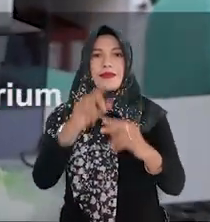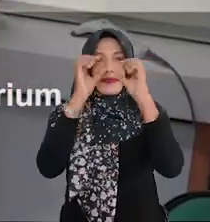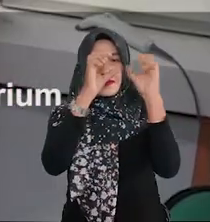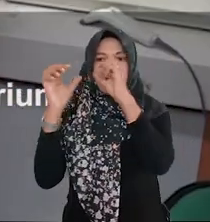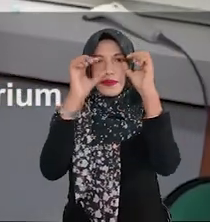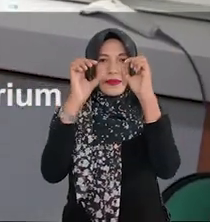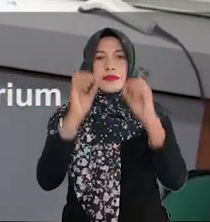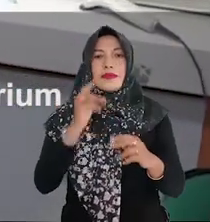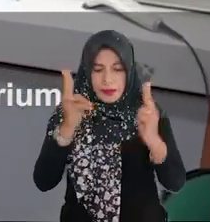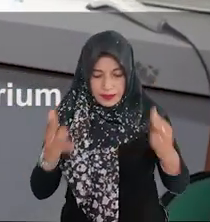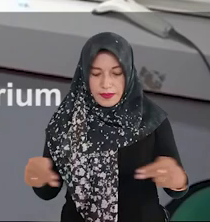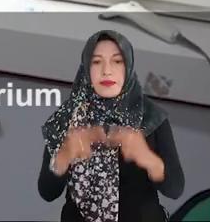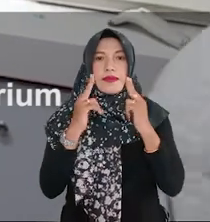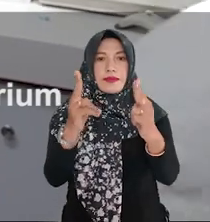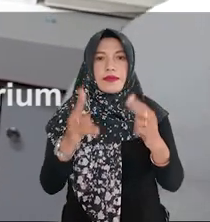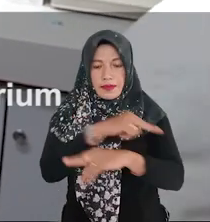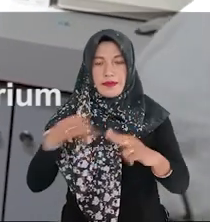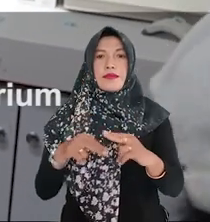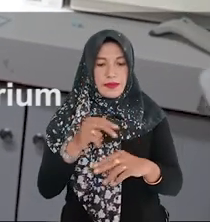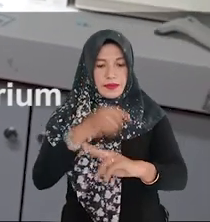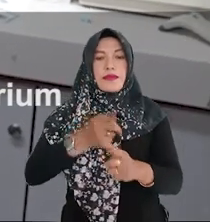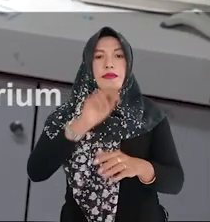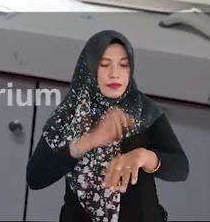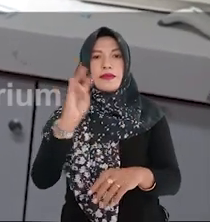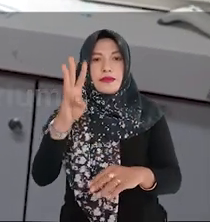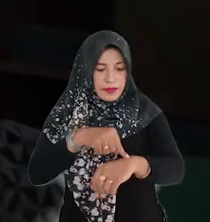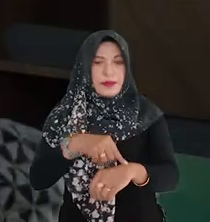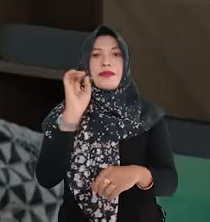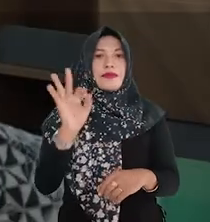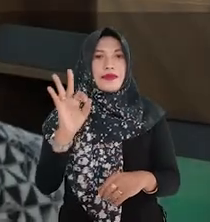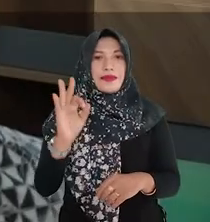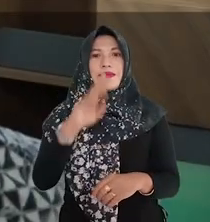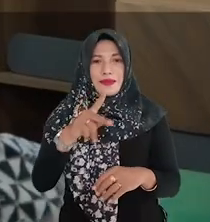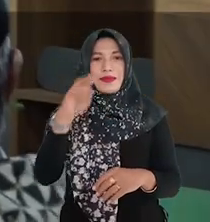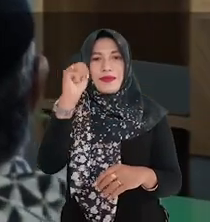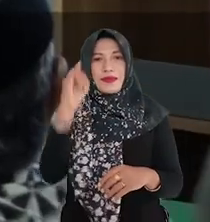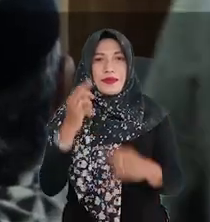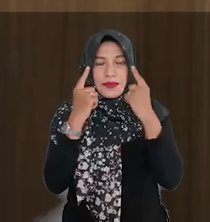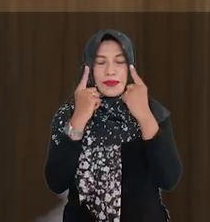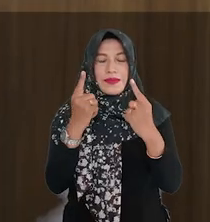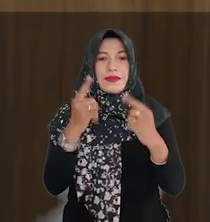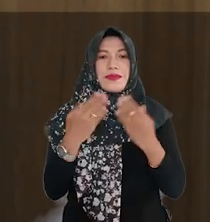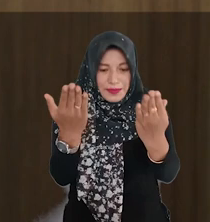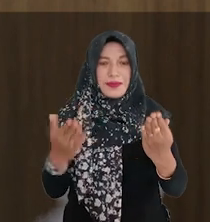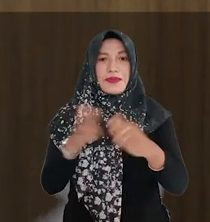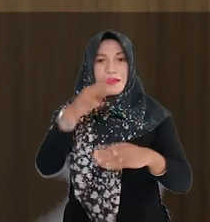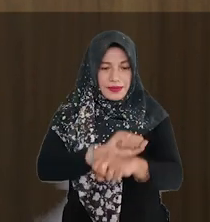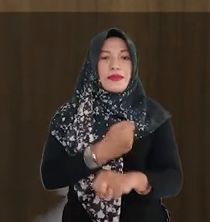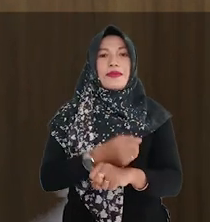pemeriksaan laboratorium hasil pemeriksaan kurang dari enam jam 9 kkmmmm Mata